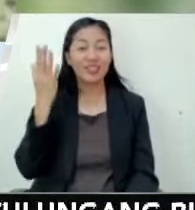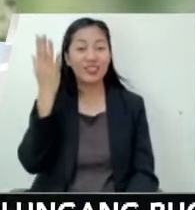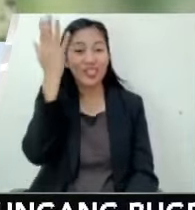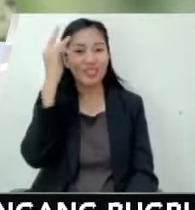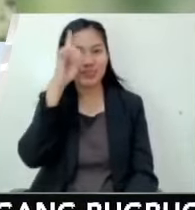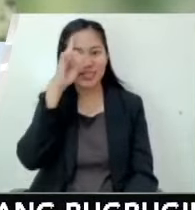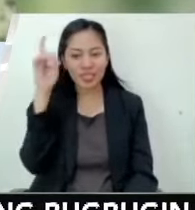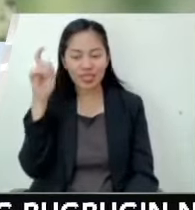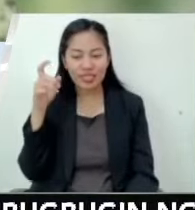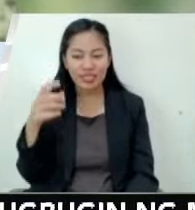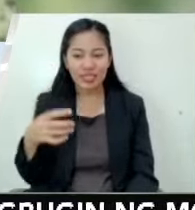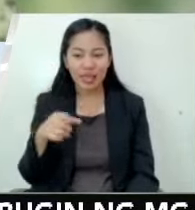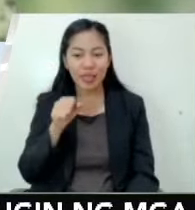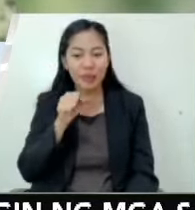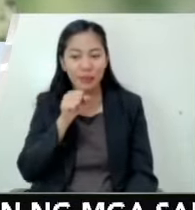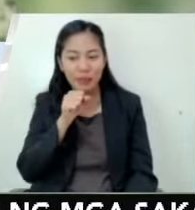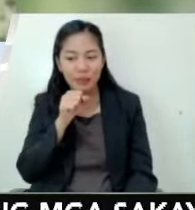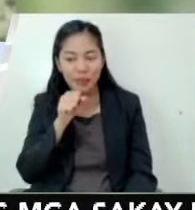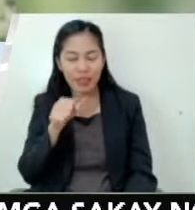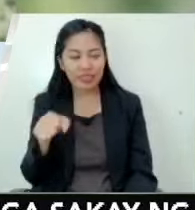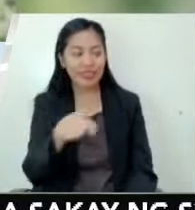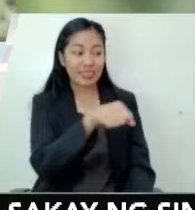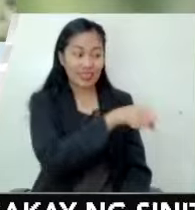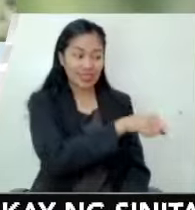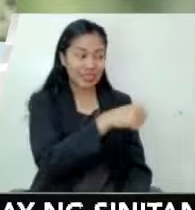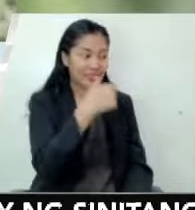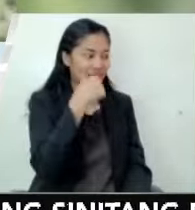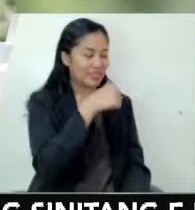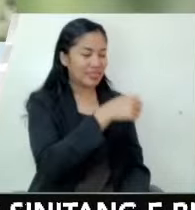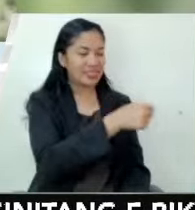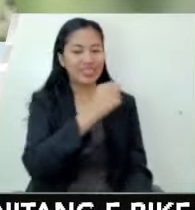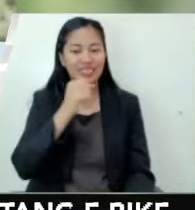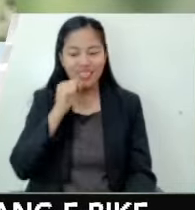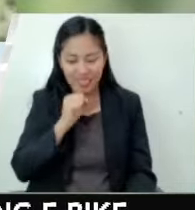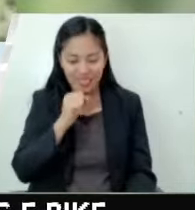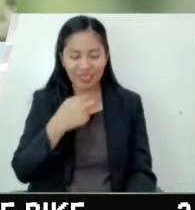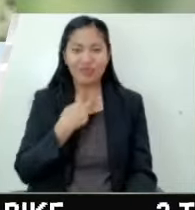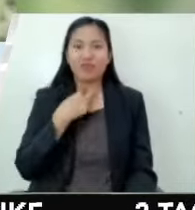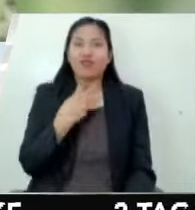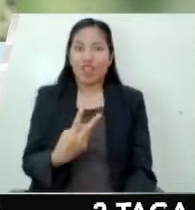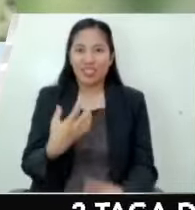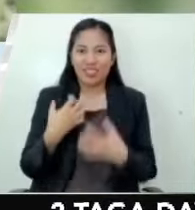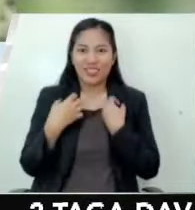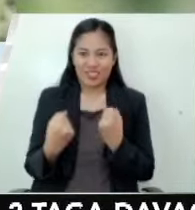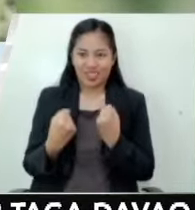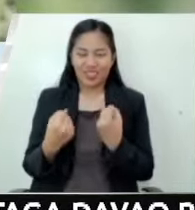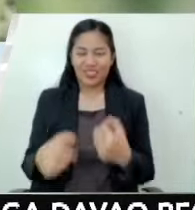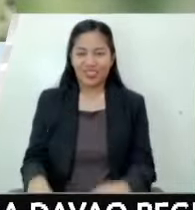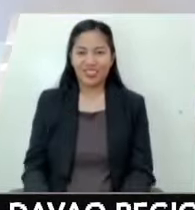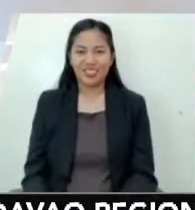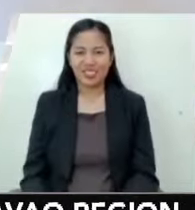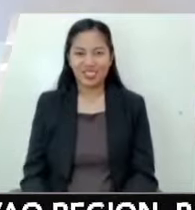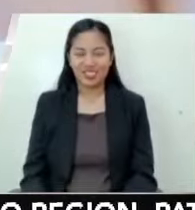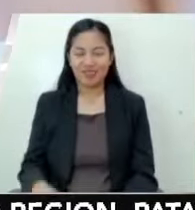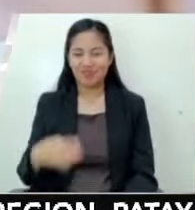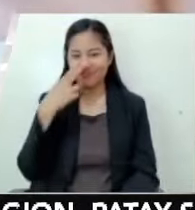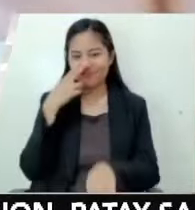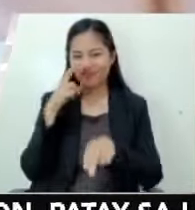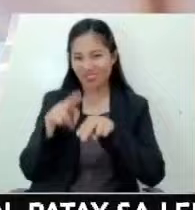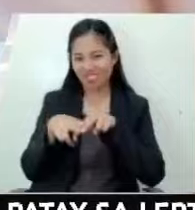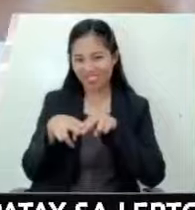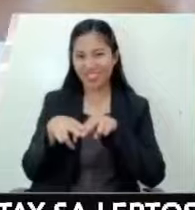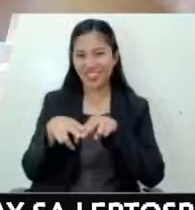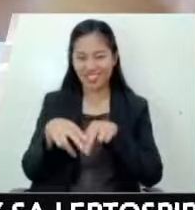nang sumagot ang kanyang misis. Kaya naman, nilakasan niya ang kanyang boses. Ang funny, the ever